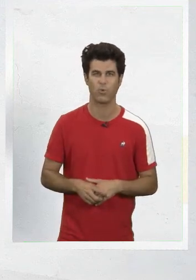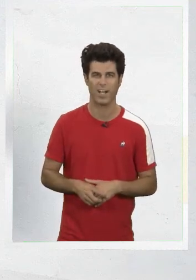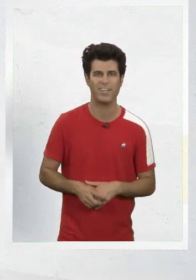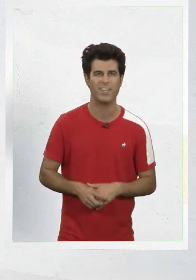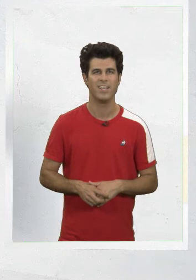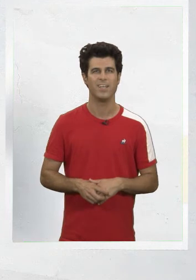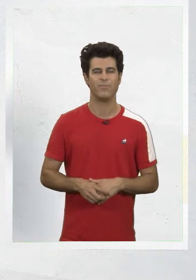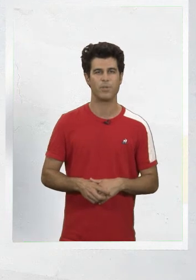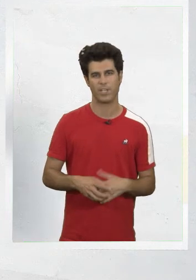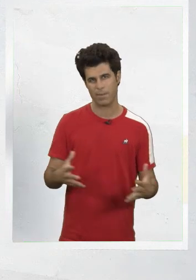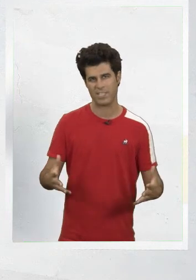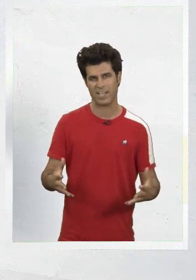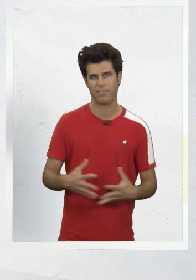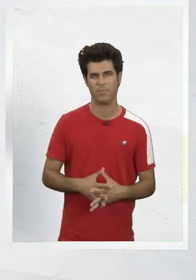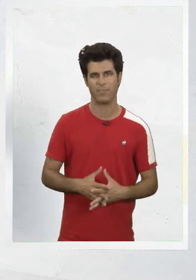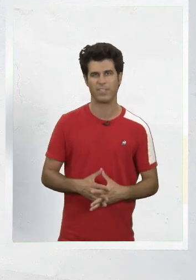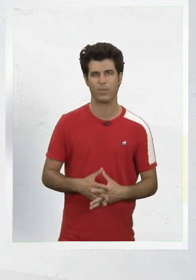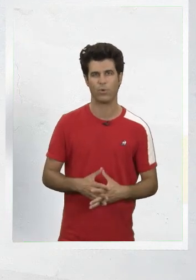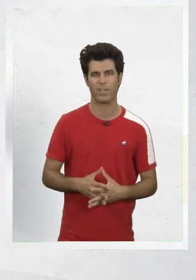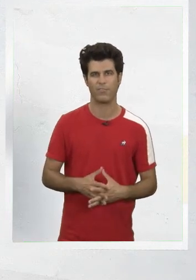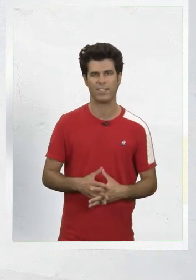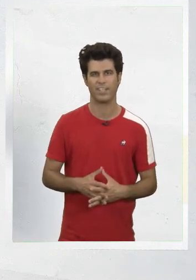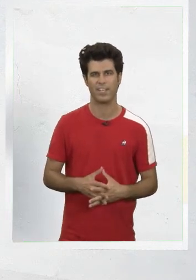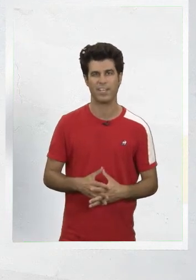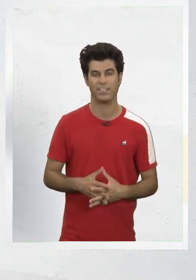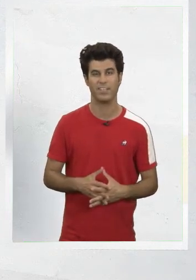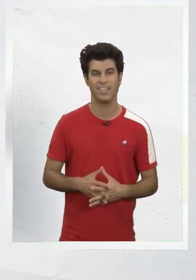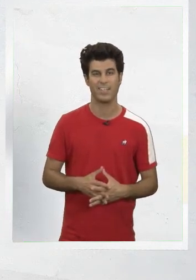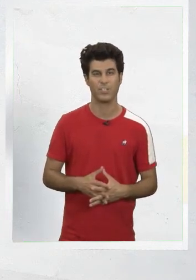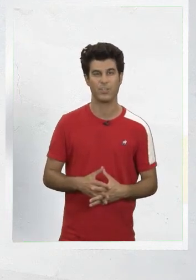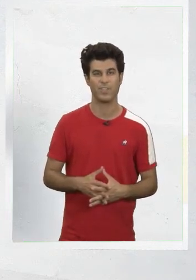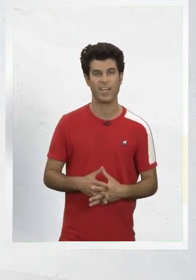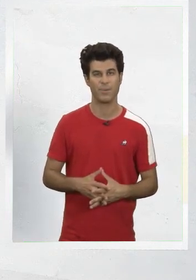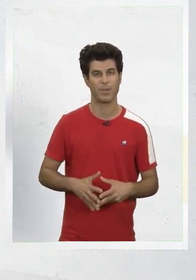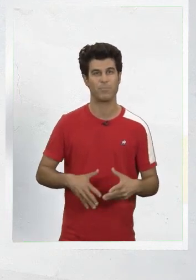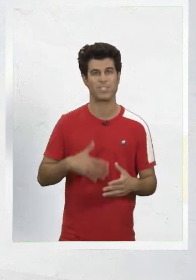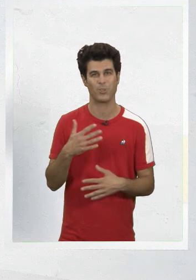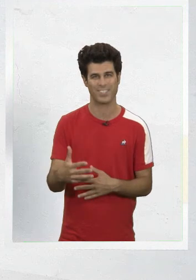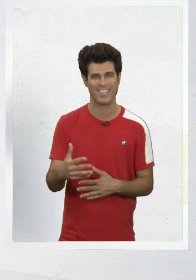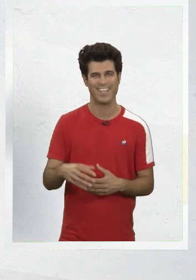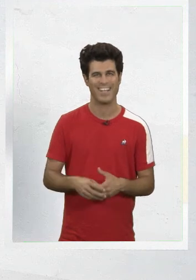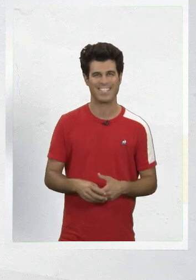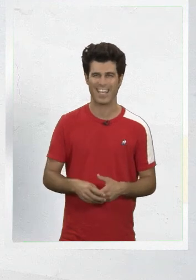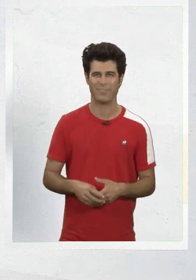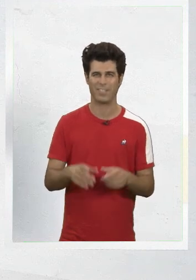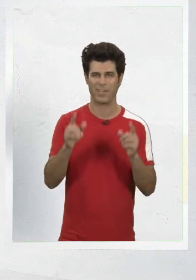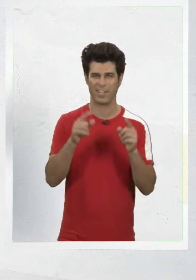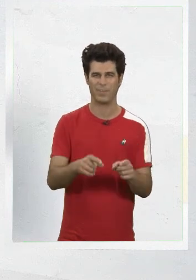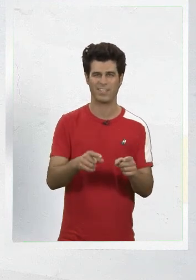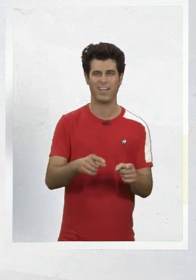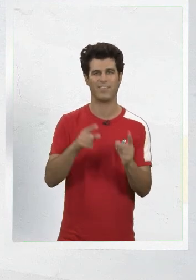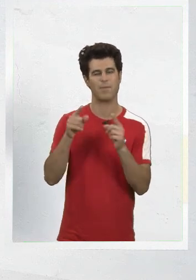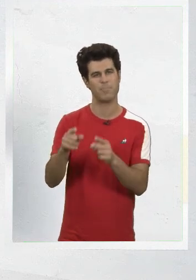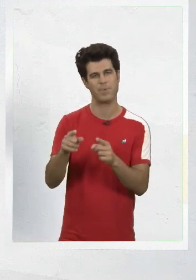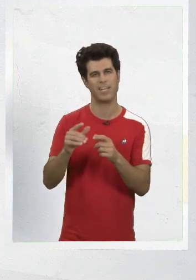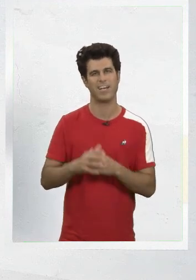בדיור מוגן, ובשל המצב, מגפת הקורונה, עברת לנגן לקשישים דרך המרפסות. אז תכף נדבר גם